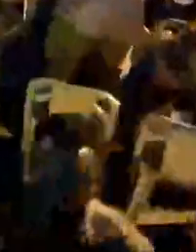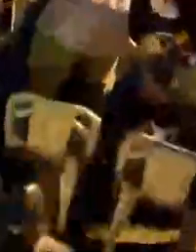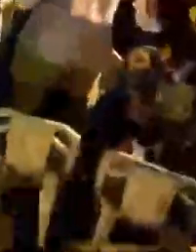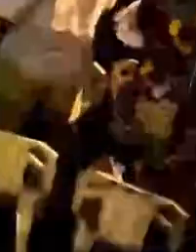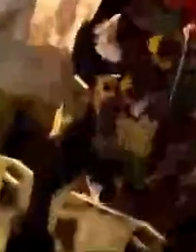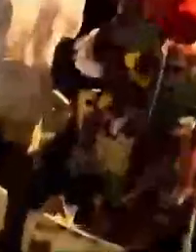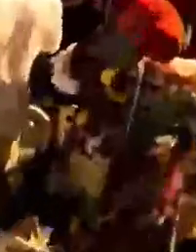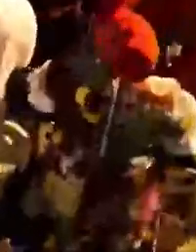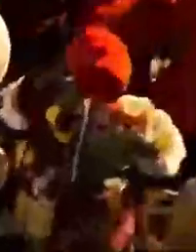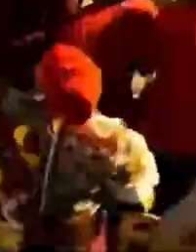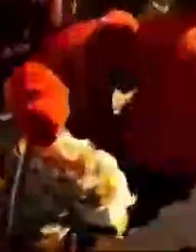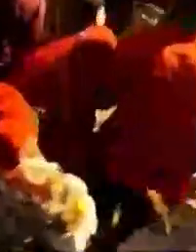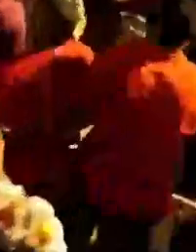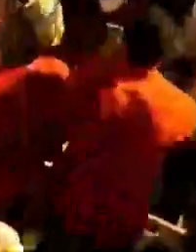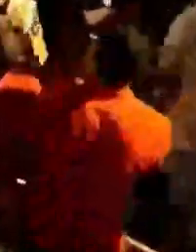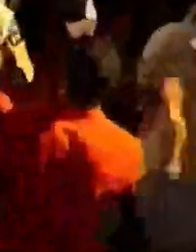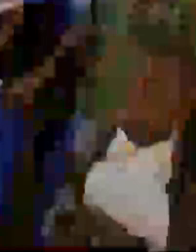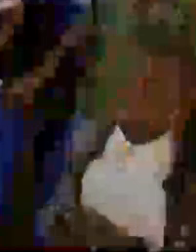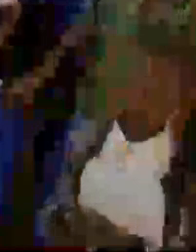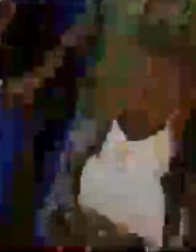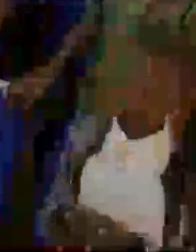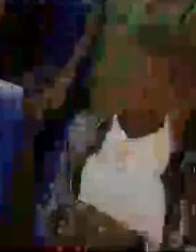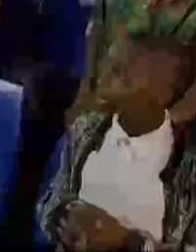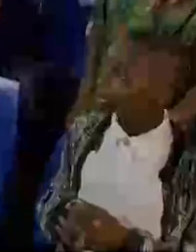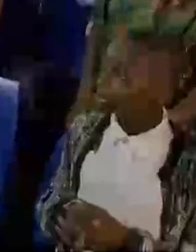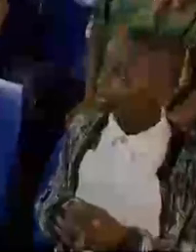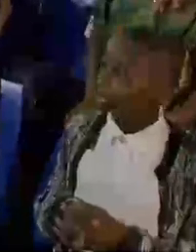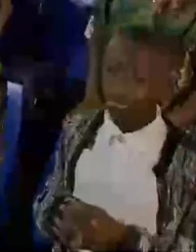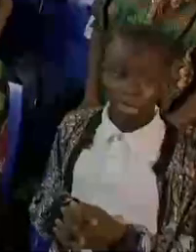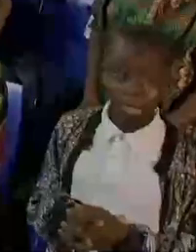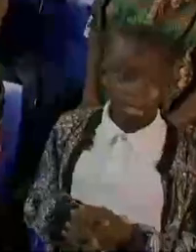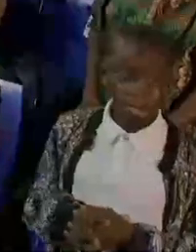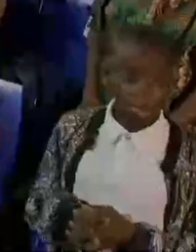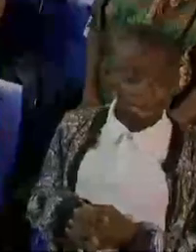Merci, pasteur. Tout le monde, gloire à Dieu.